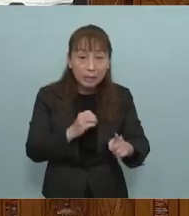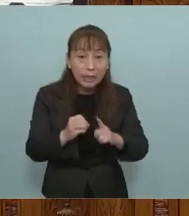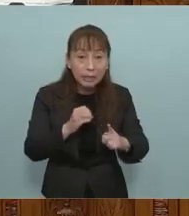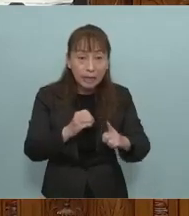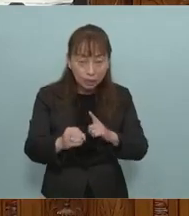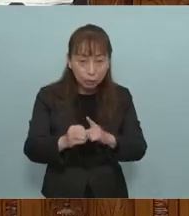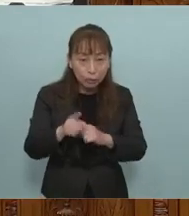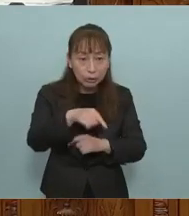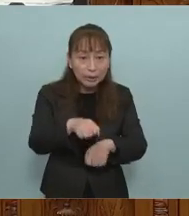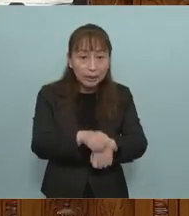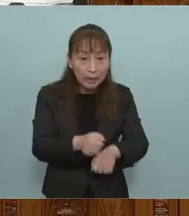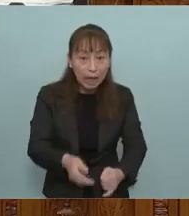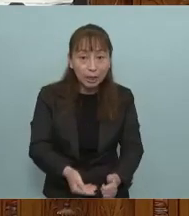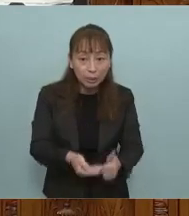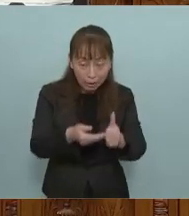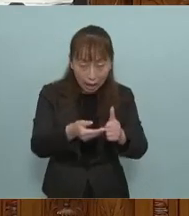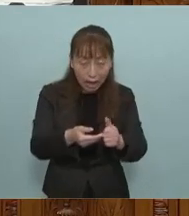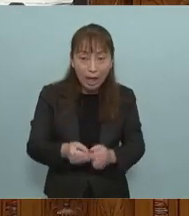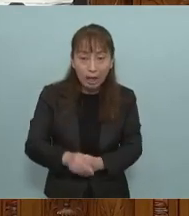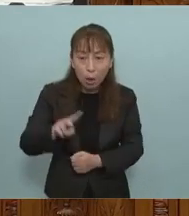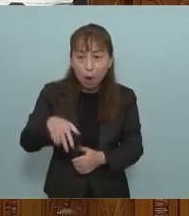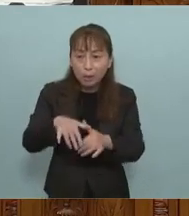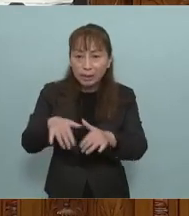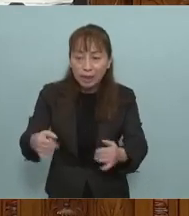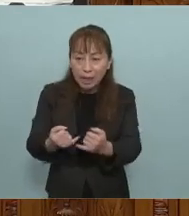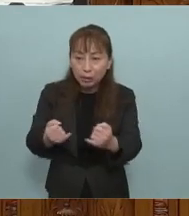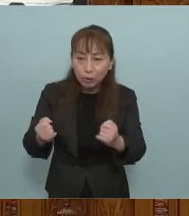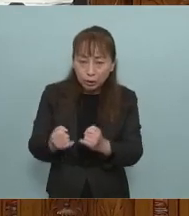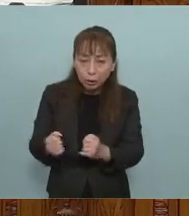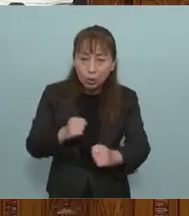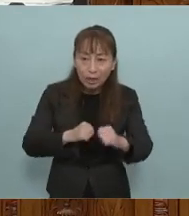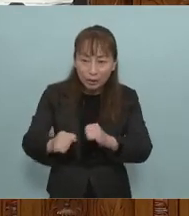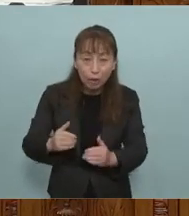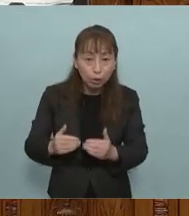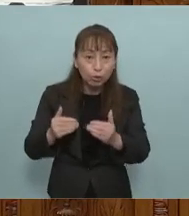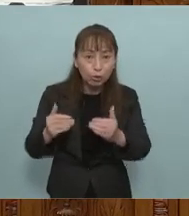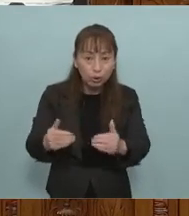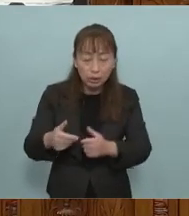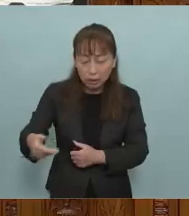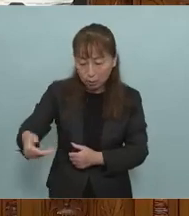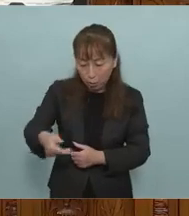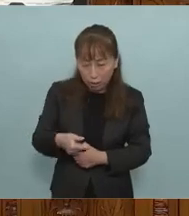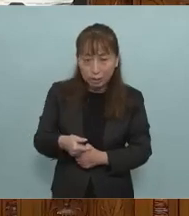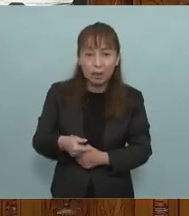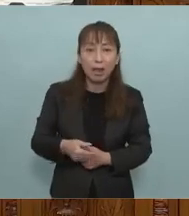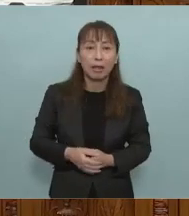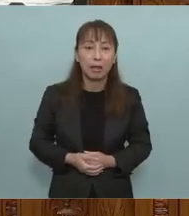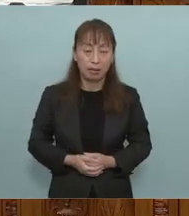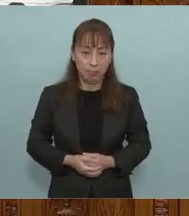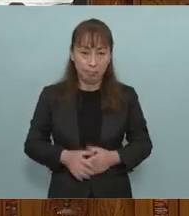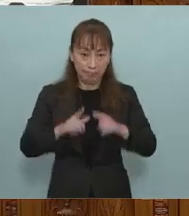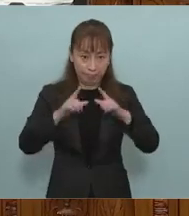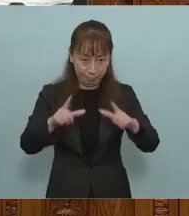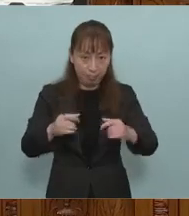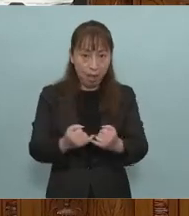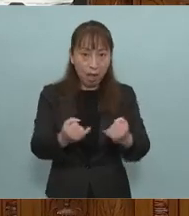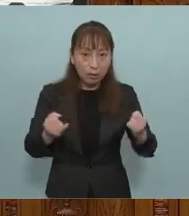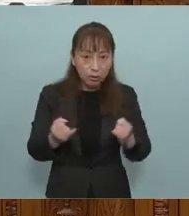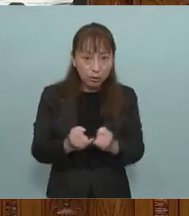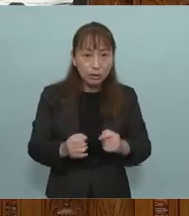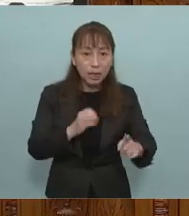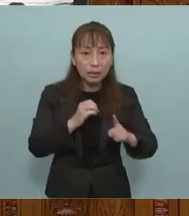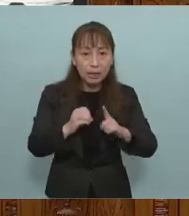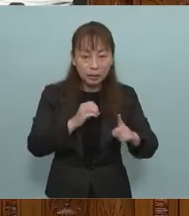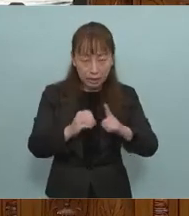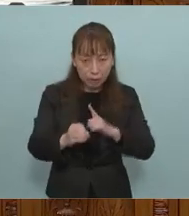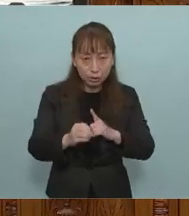育成プランおよび理系女子の活躍推進についてお尋ねがありました。女性デジタル人材の